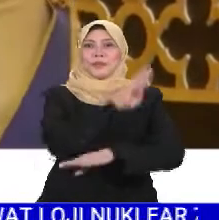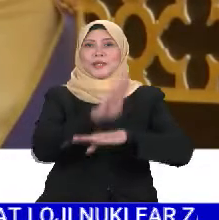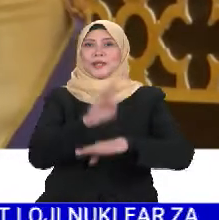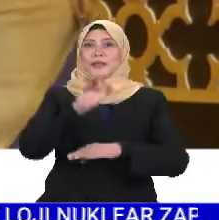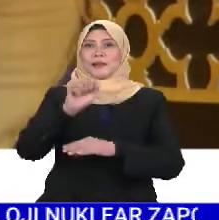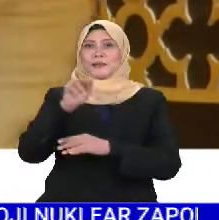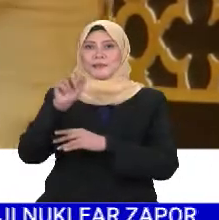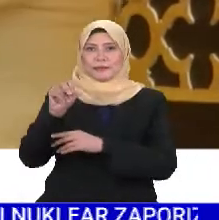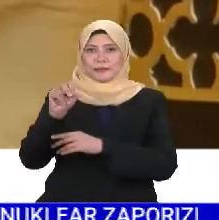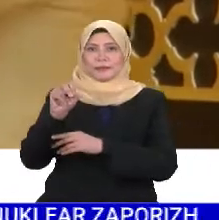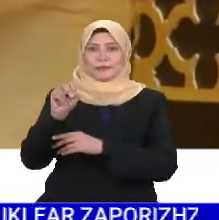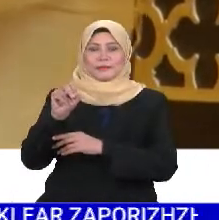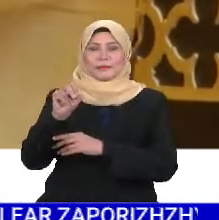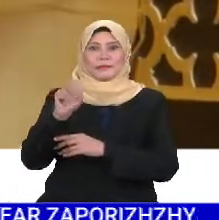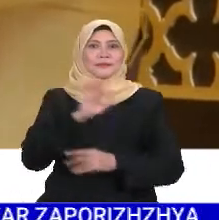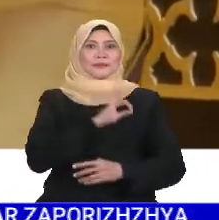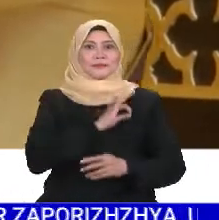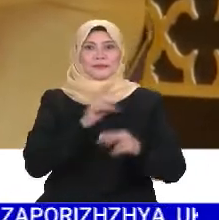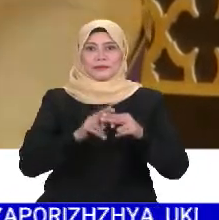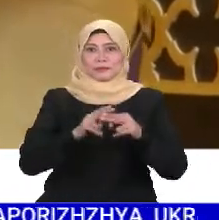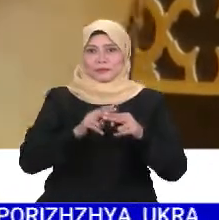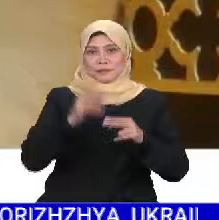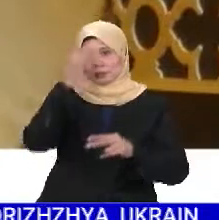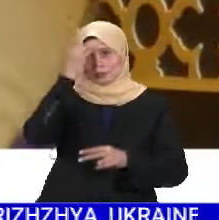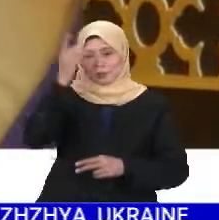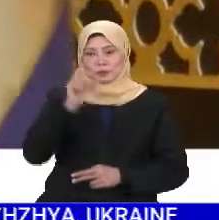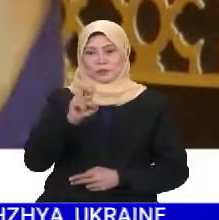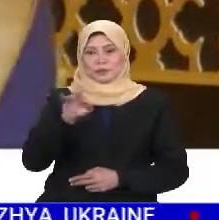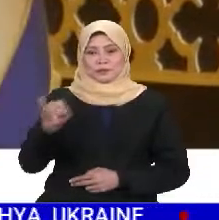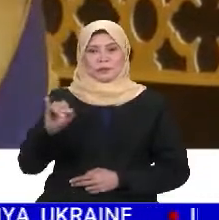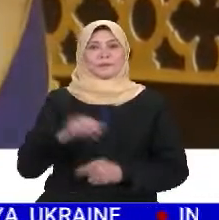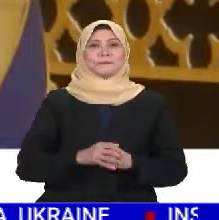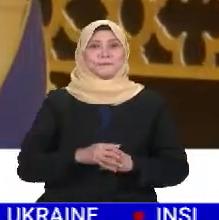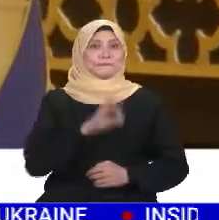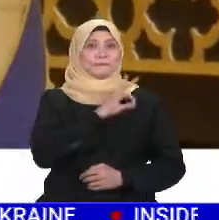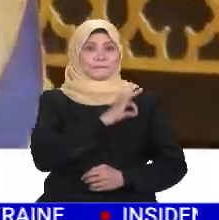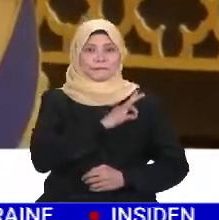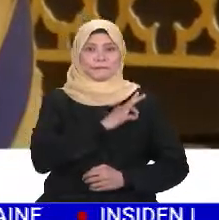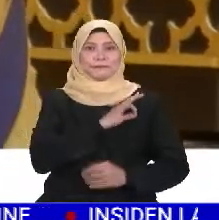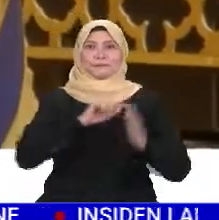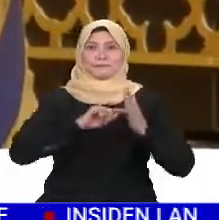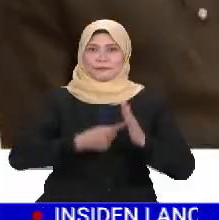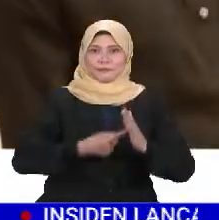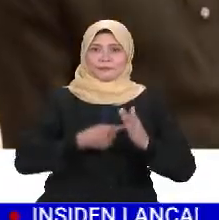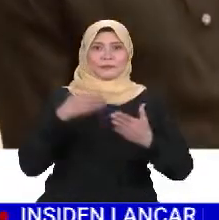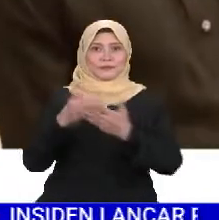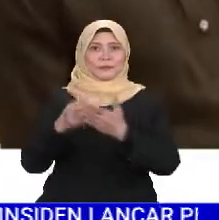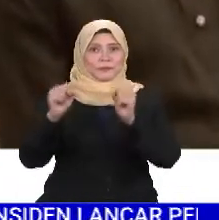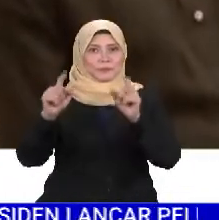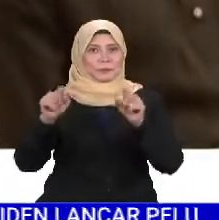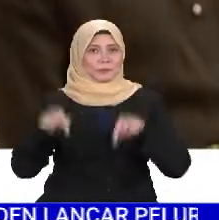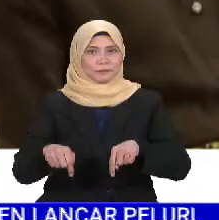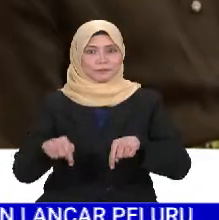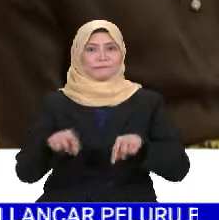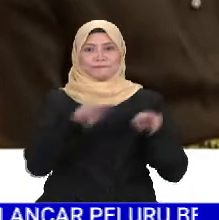Ayub maidin pce yang membawa gelaran Datuk Seri istiadat penganugerahan yang berlangsung sehingga Sabtu ini